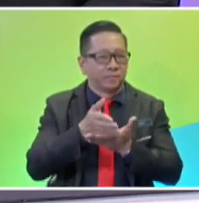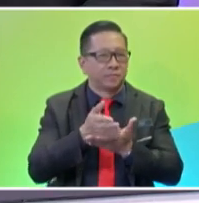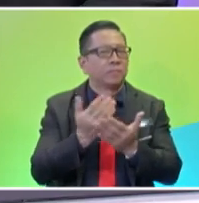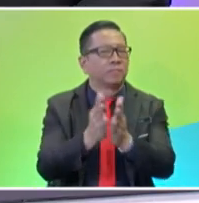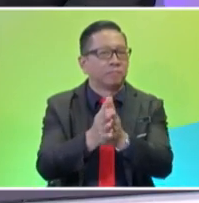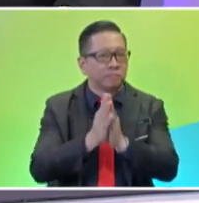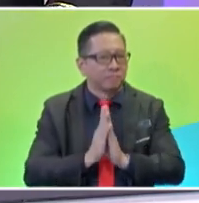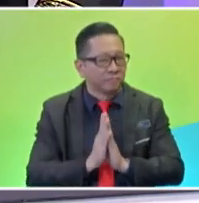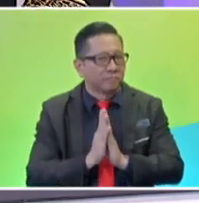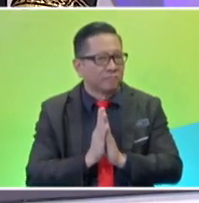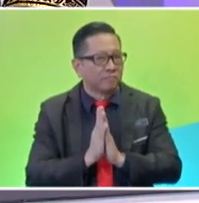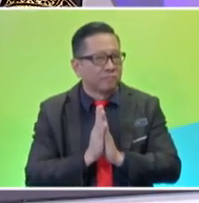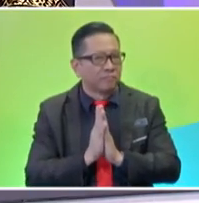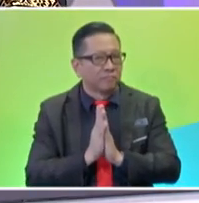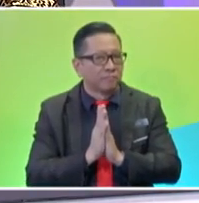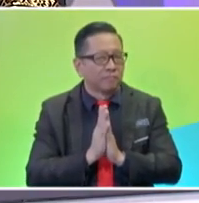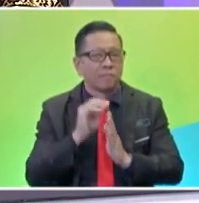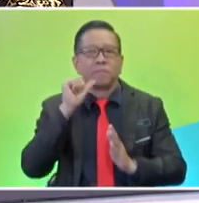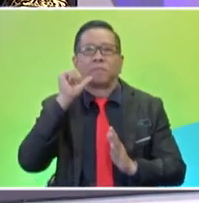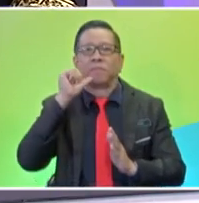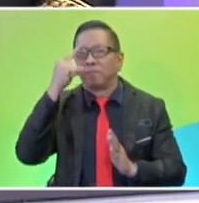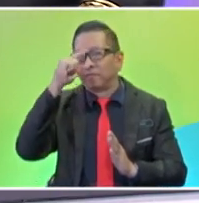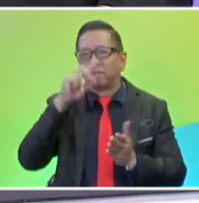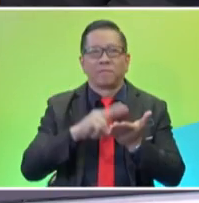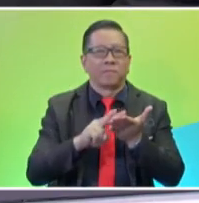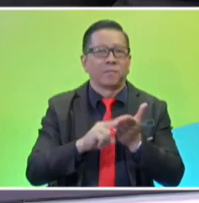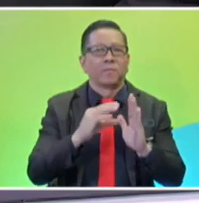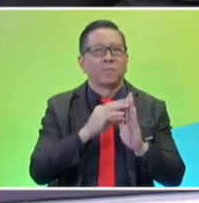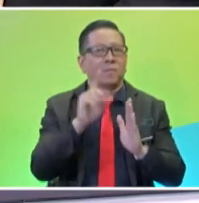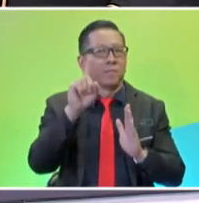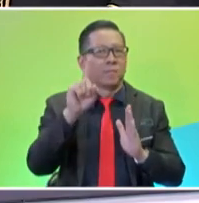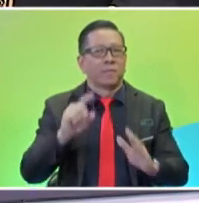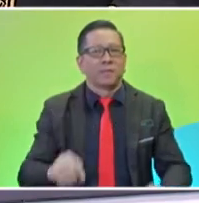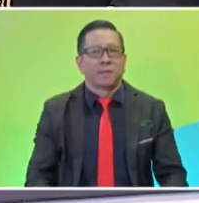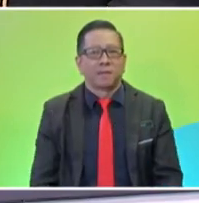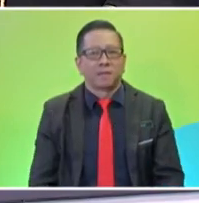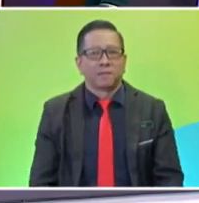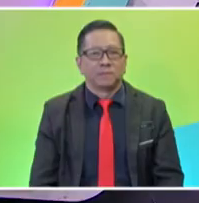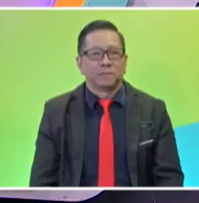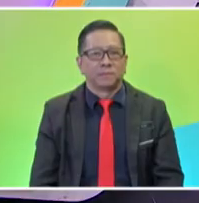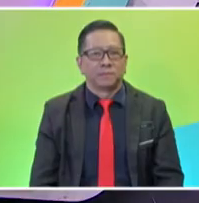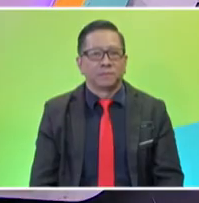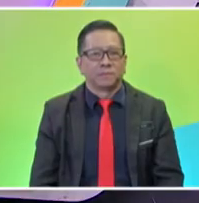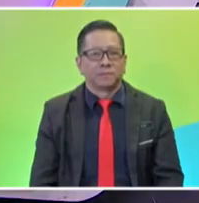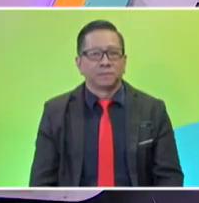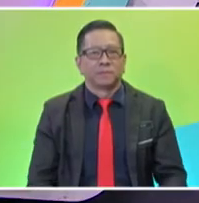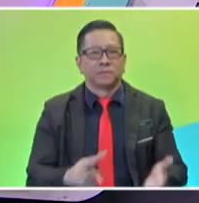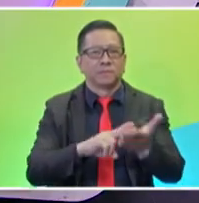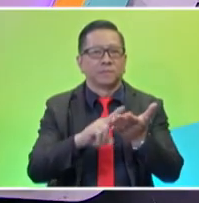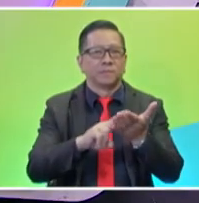saya nak minta Auni baca untuk perenggannya pertama lagi sekali silahkan bacaan